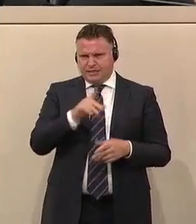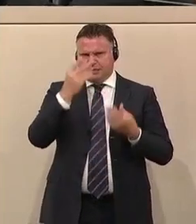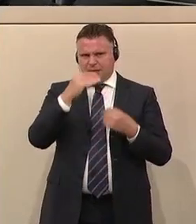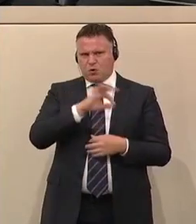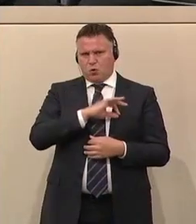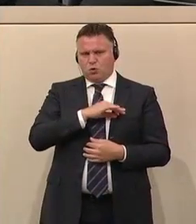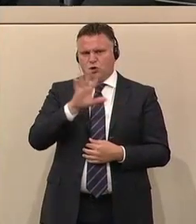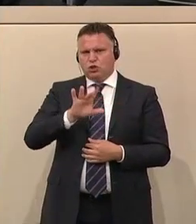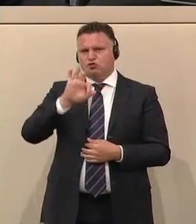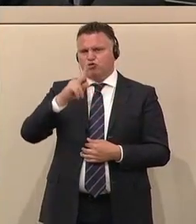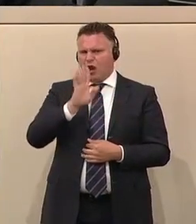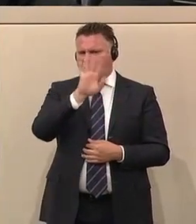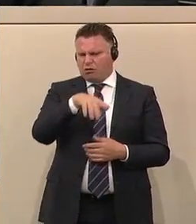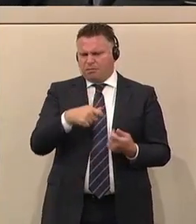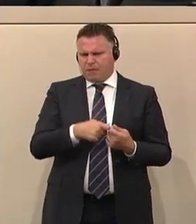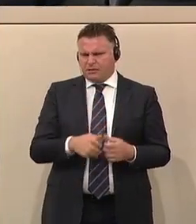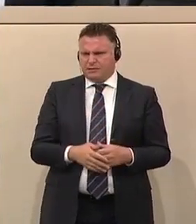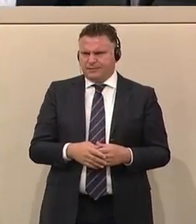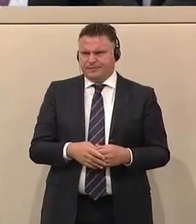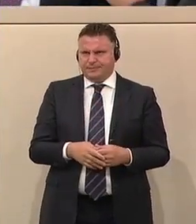geehrter Herr Kollege Scherak, ja, passt schon.